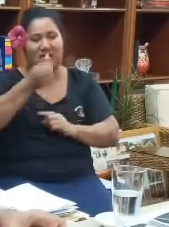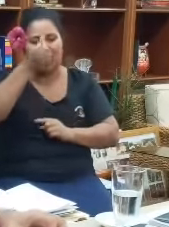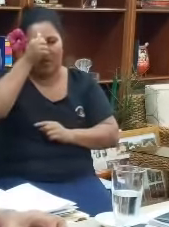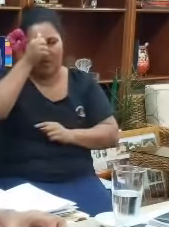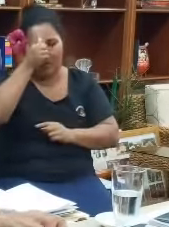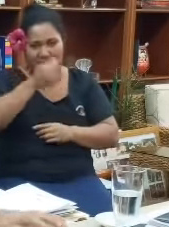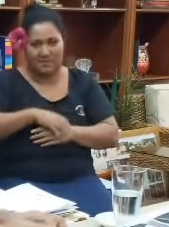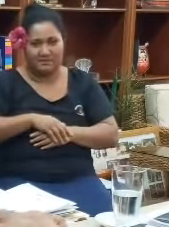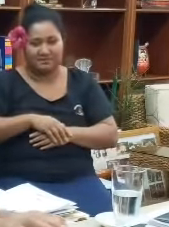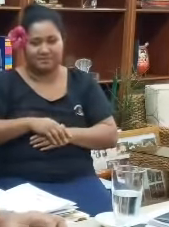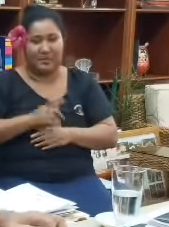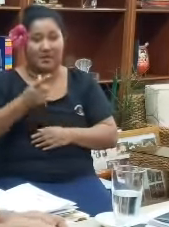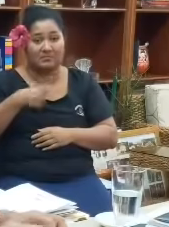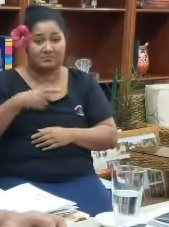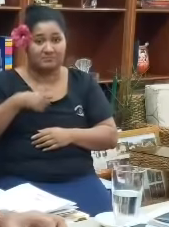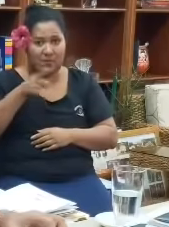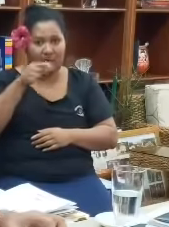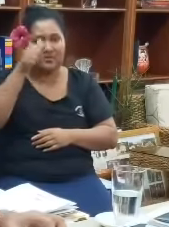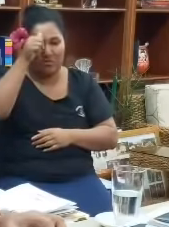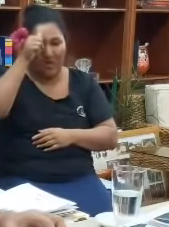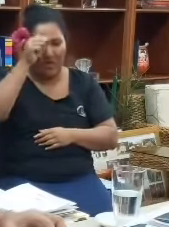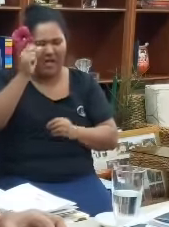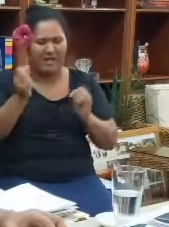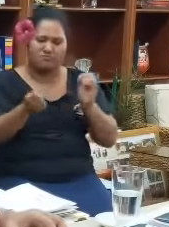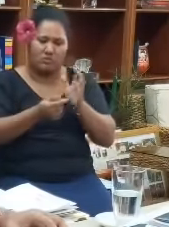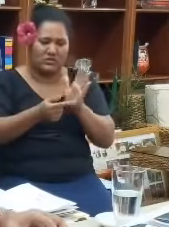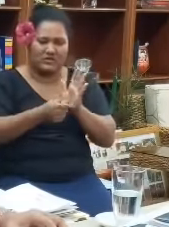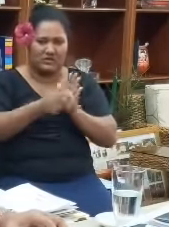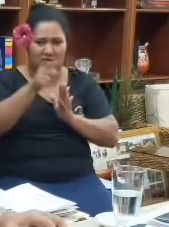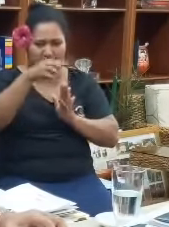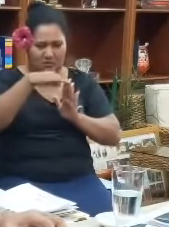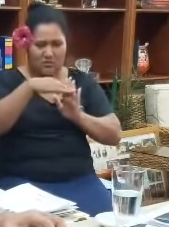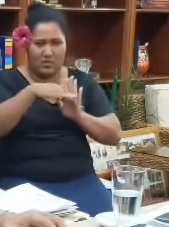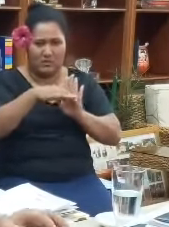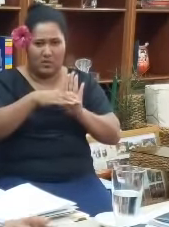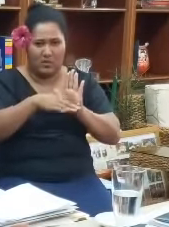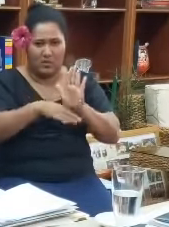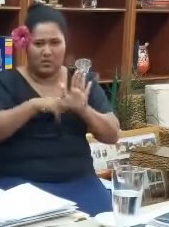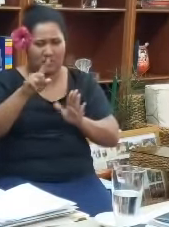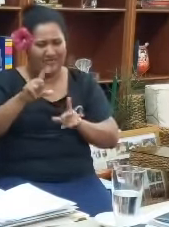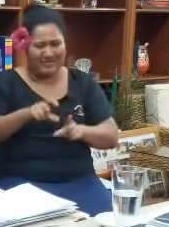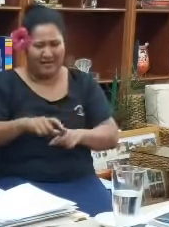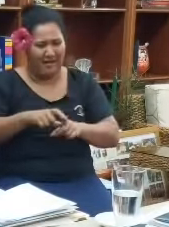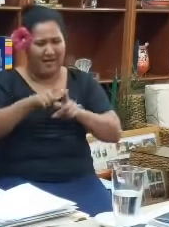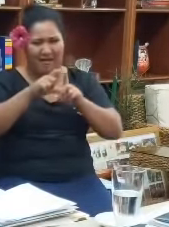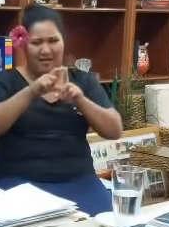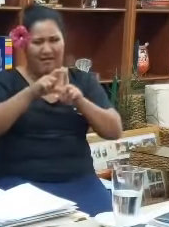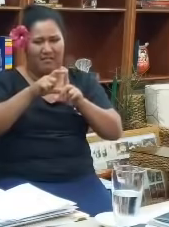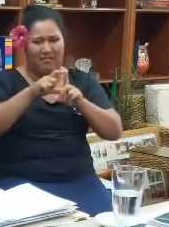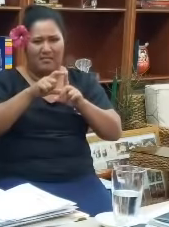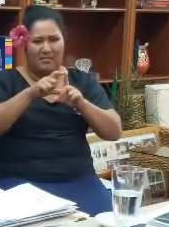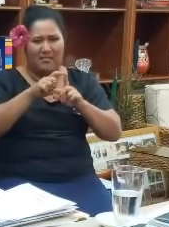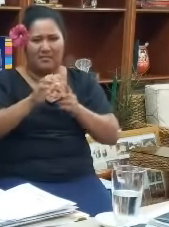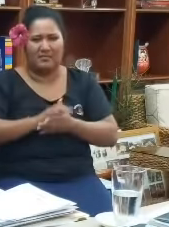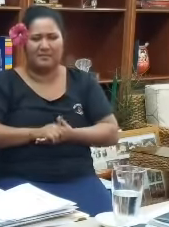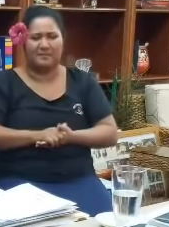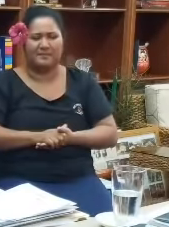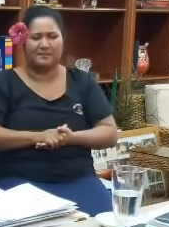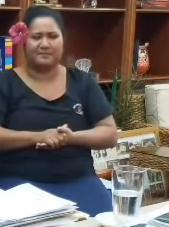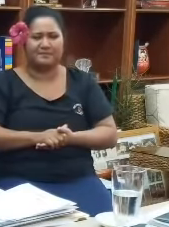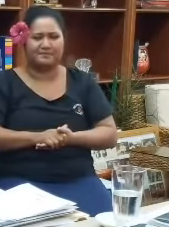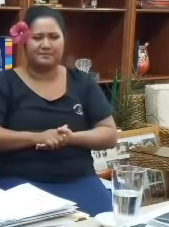Le voilà notre loyale taou tout la fonone. Et fait une tête là on a